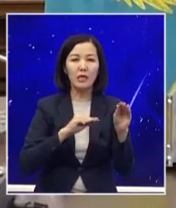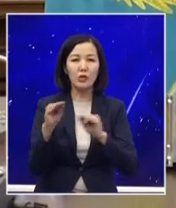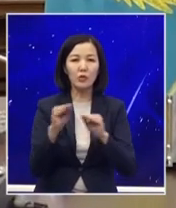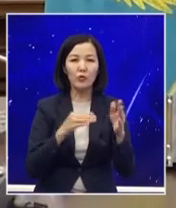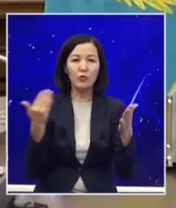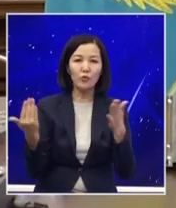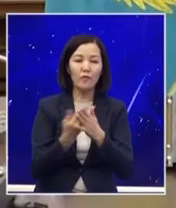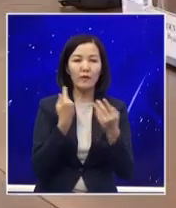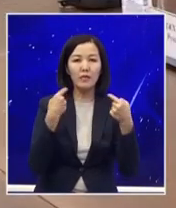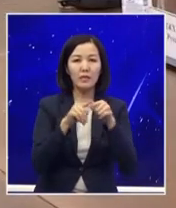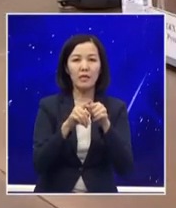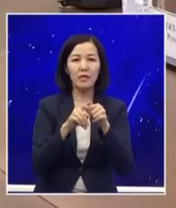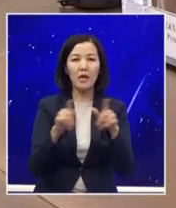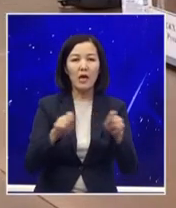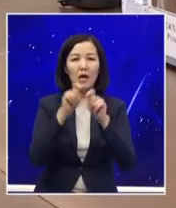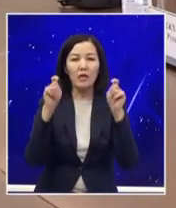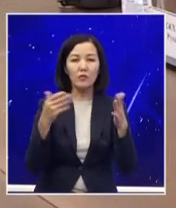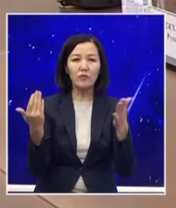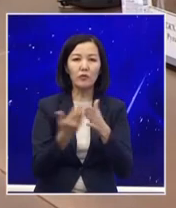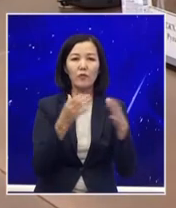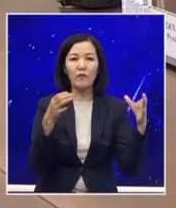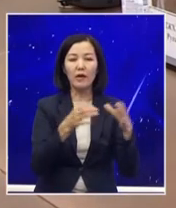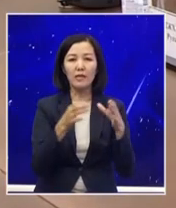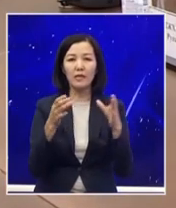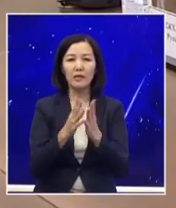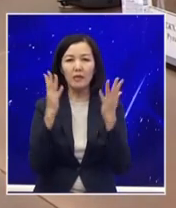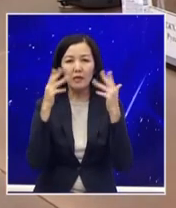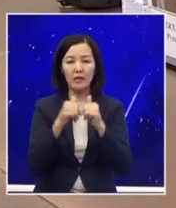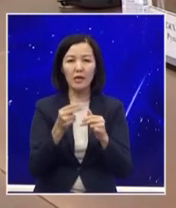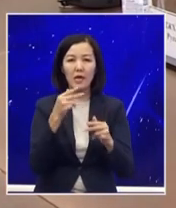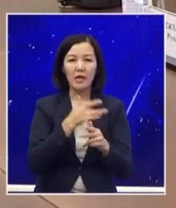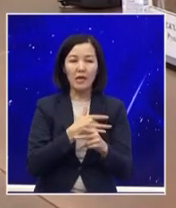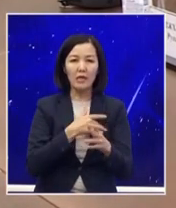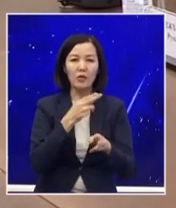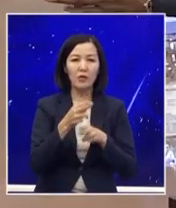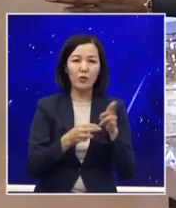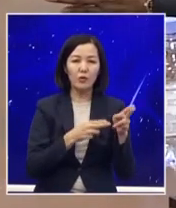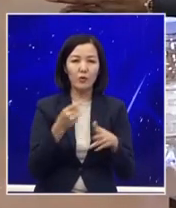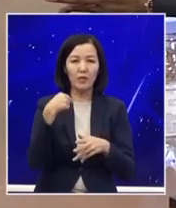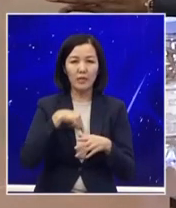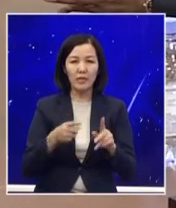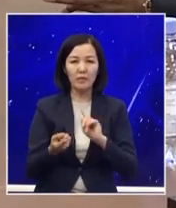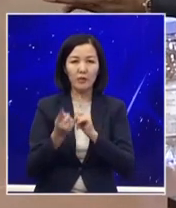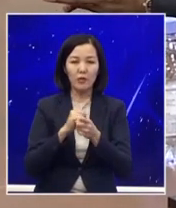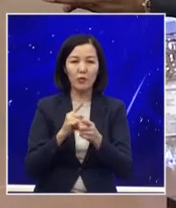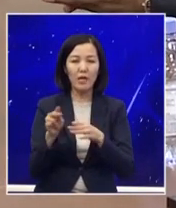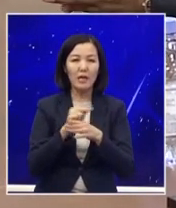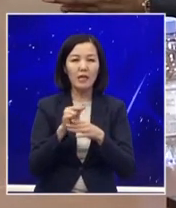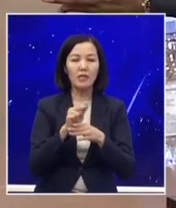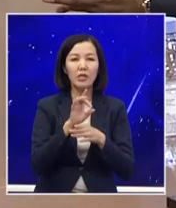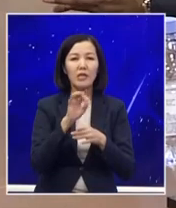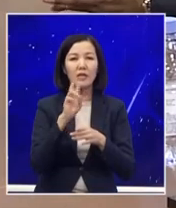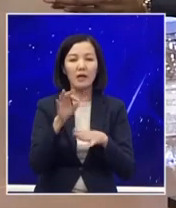последнему слову техники. Откроются новые отделения, в числе которых кардиохирургия, трансплантология и лечение